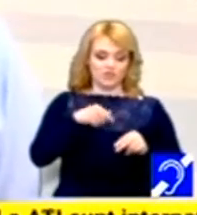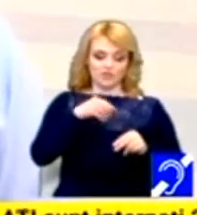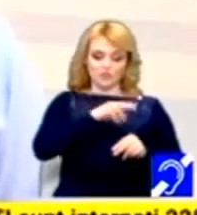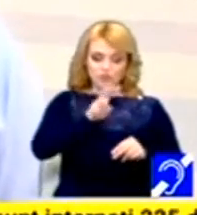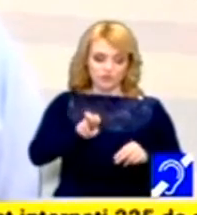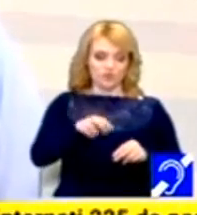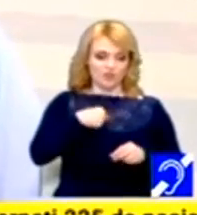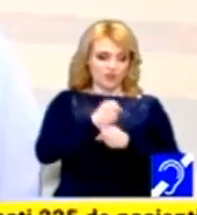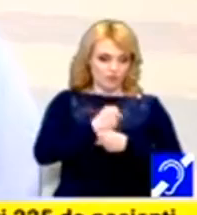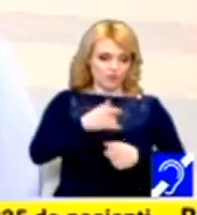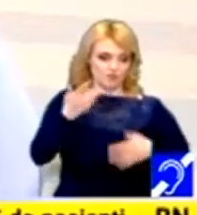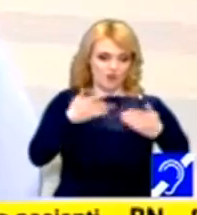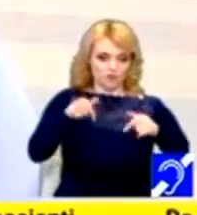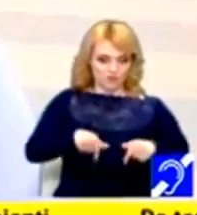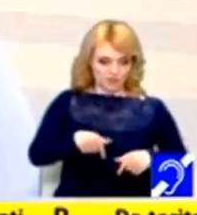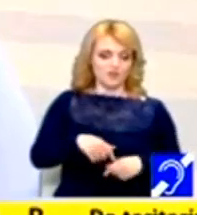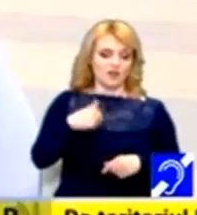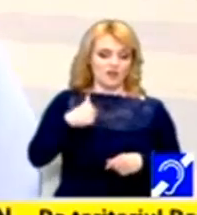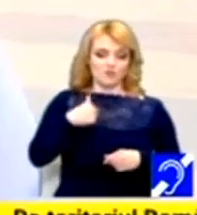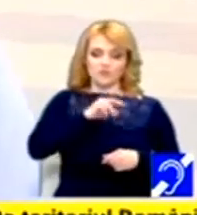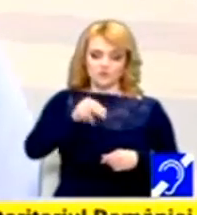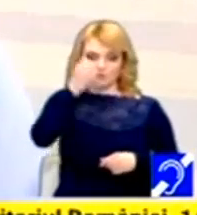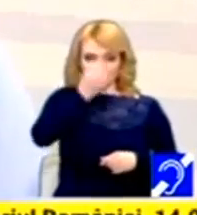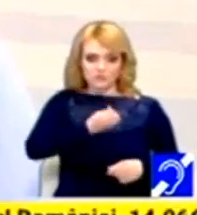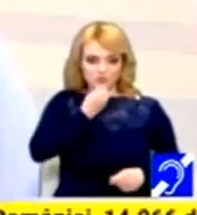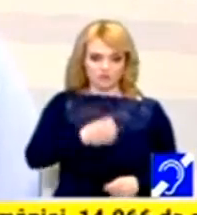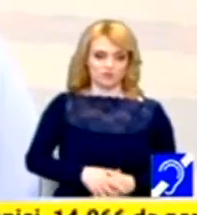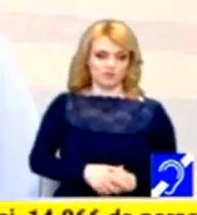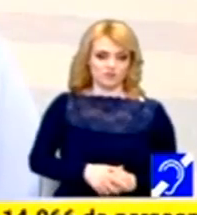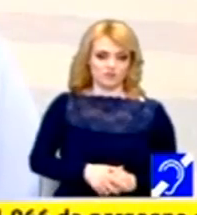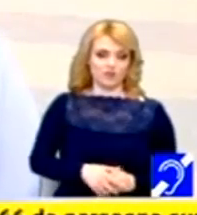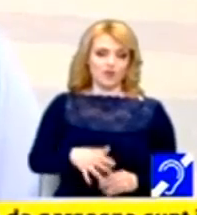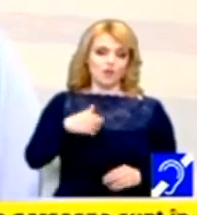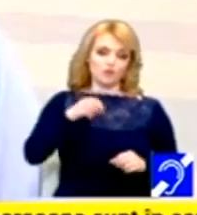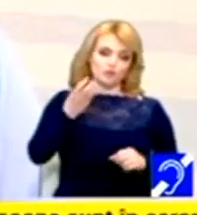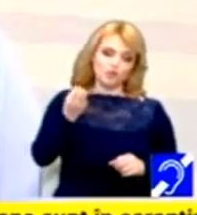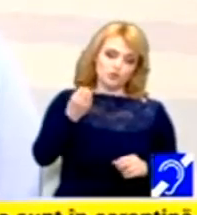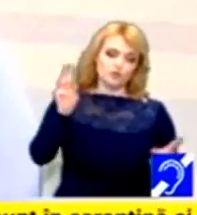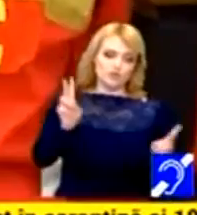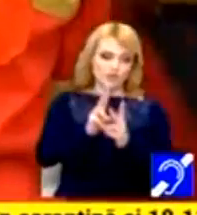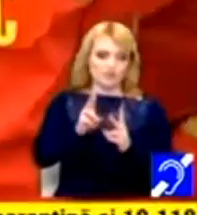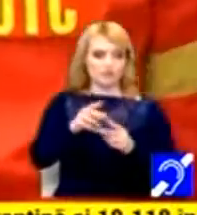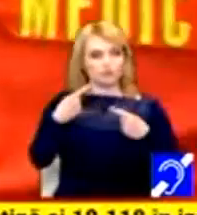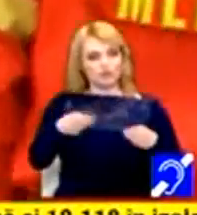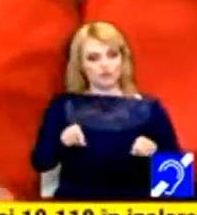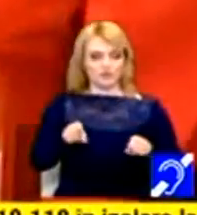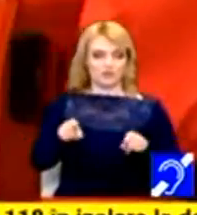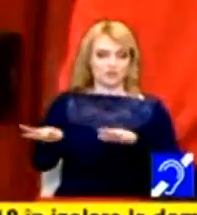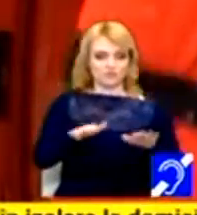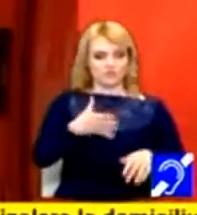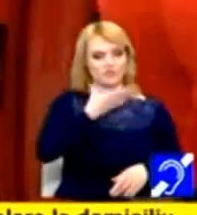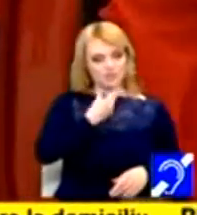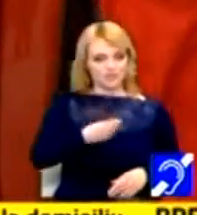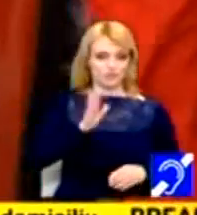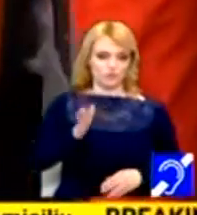fraților și să-i așteptăm și cu alte ocazii, poate mai îmbucurătoare, poate mai frumoase.